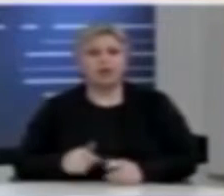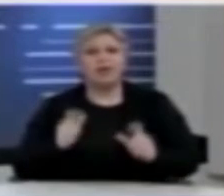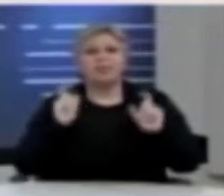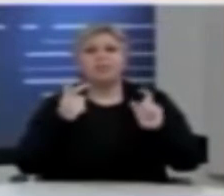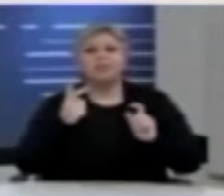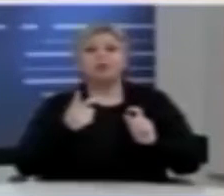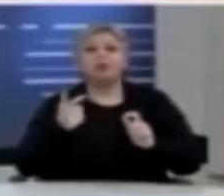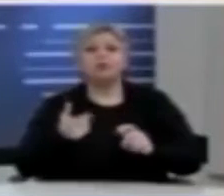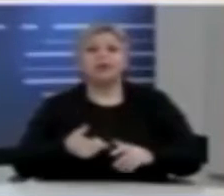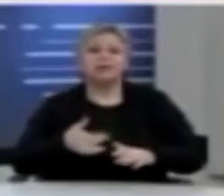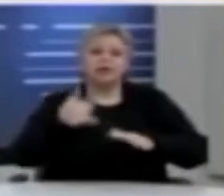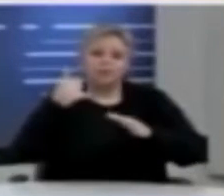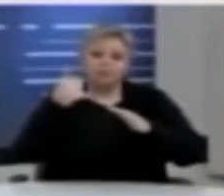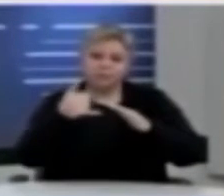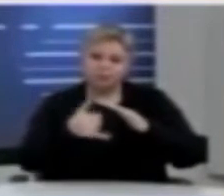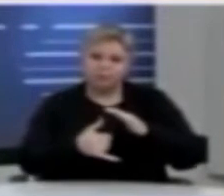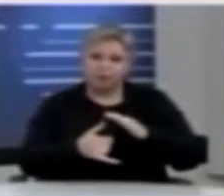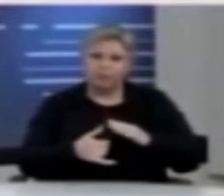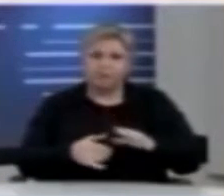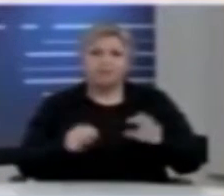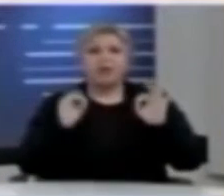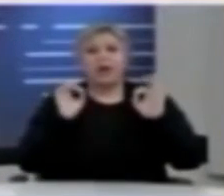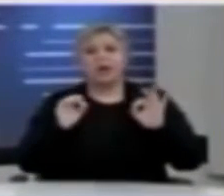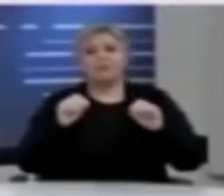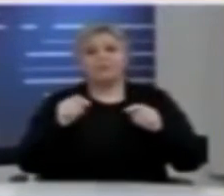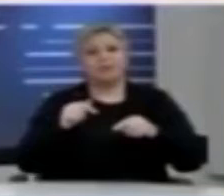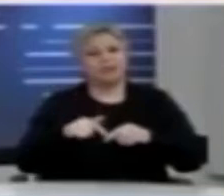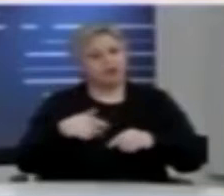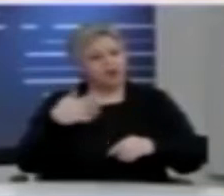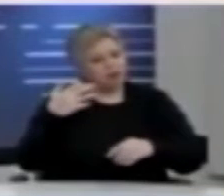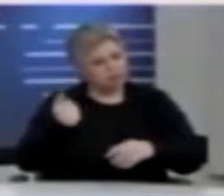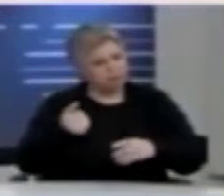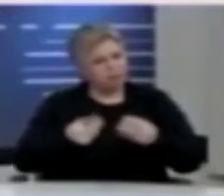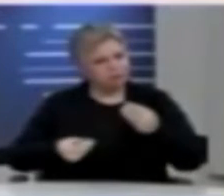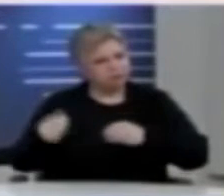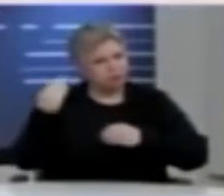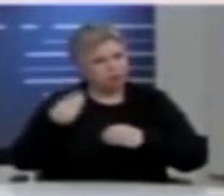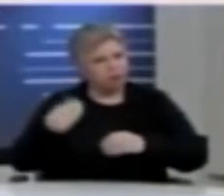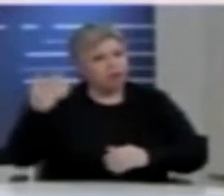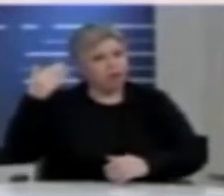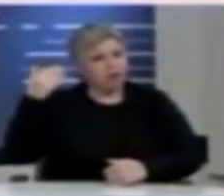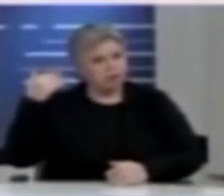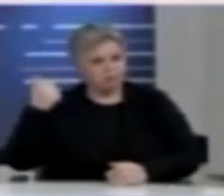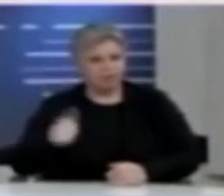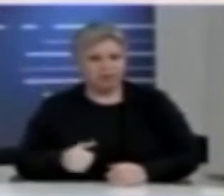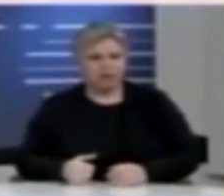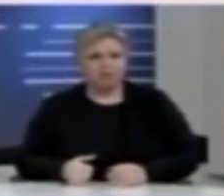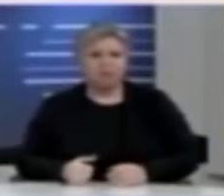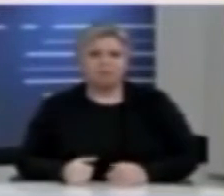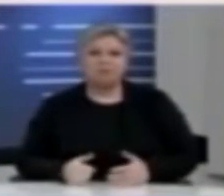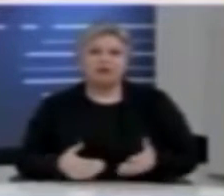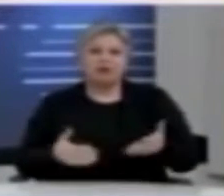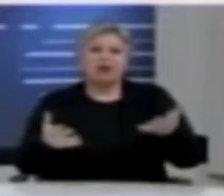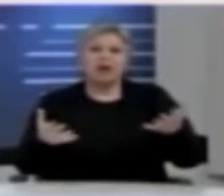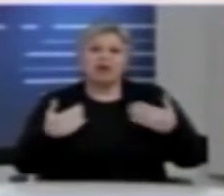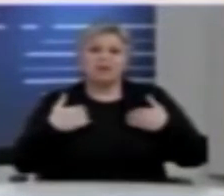στην Αθήνα έχει ζήσει πολύ καλύτερες μέρες από αυτές που γνωρίζει μαζί σας. Και αναρωτιέμαι πραγματικά